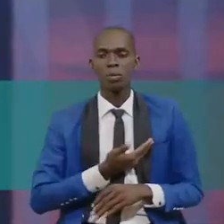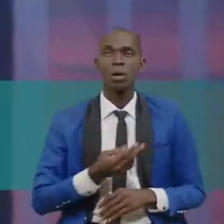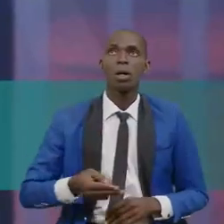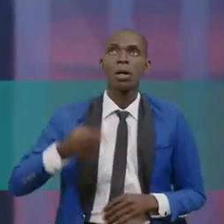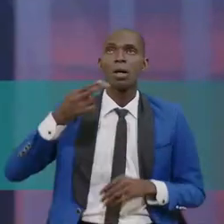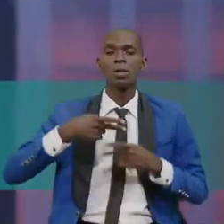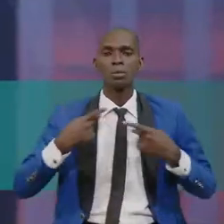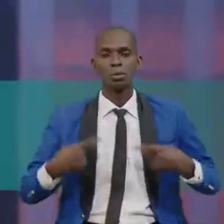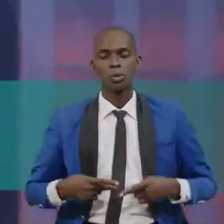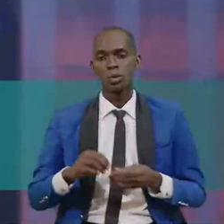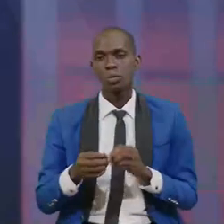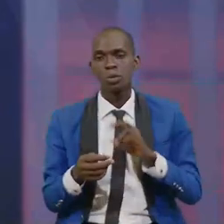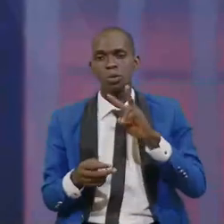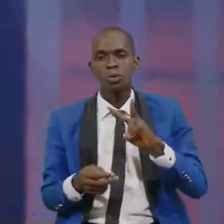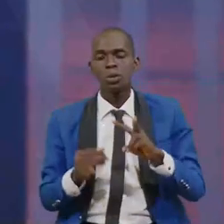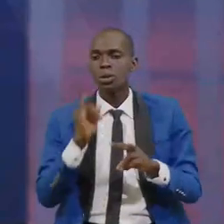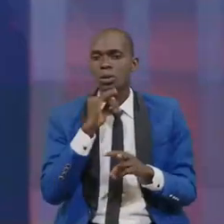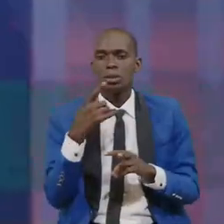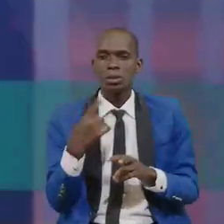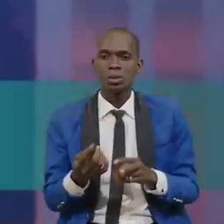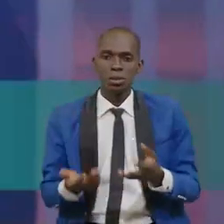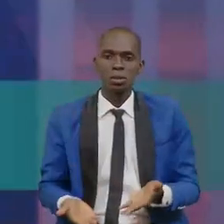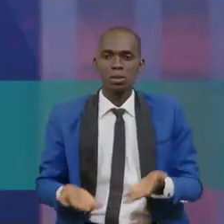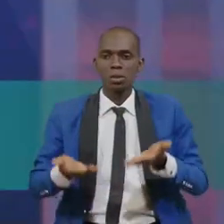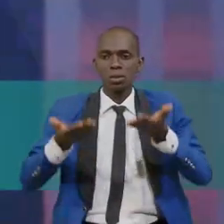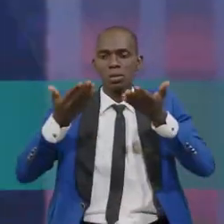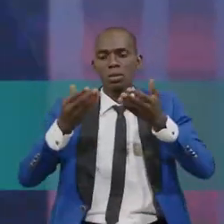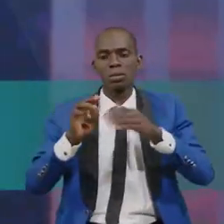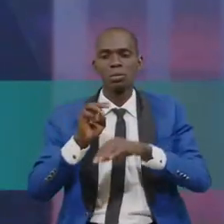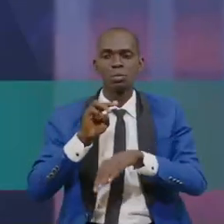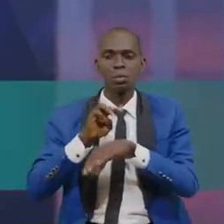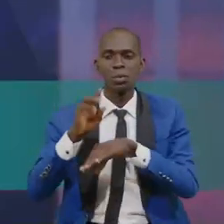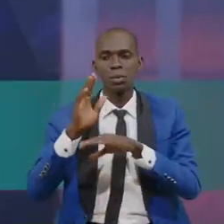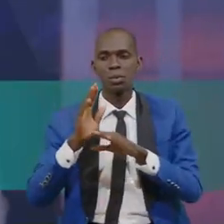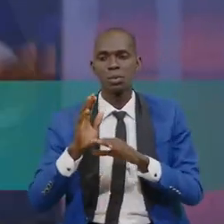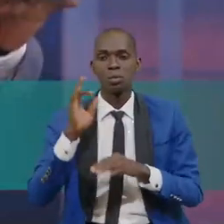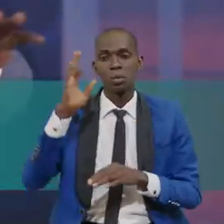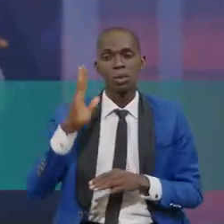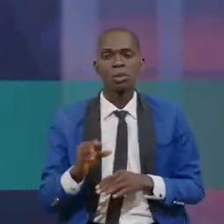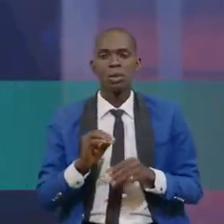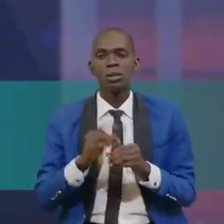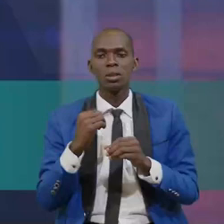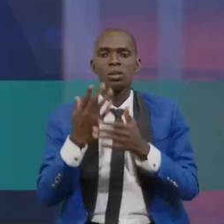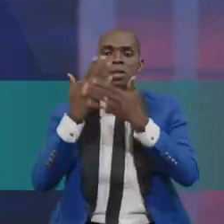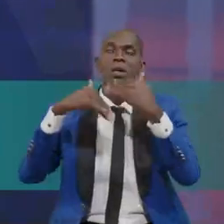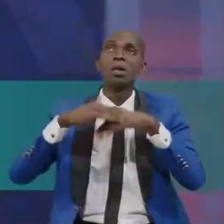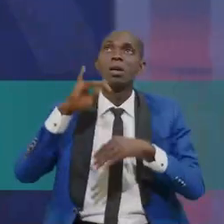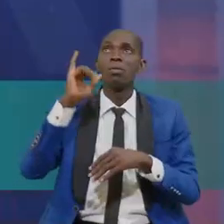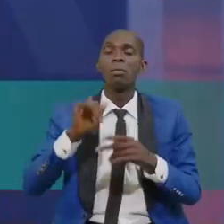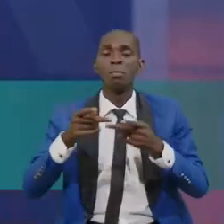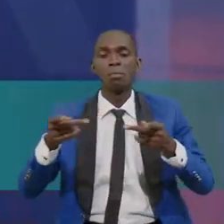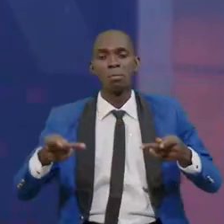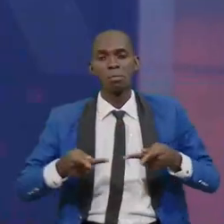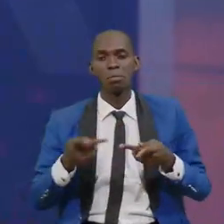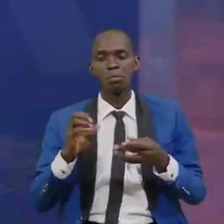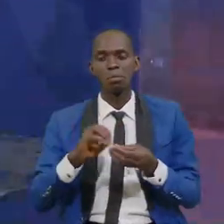sacrificateur. Deuxième élément, le ministère exalté dans les lieux célestes. Et troisième